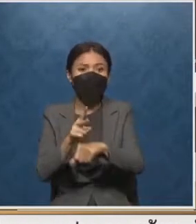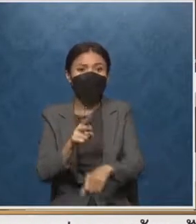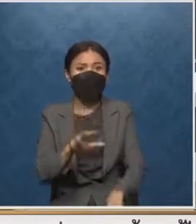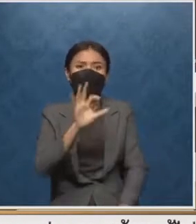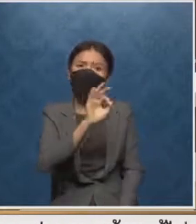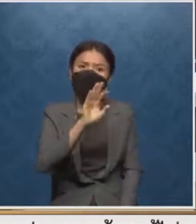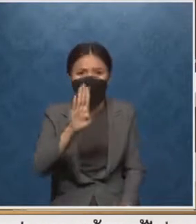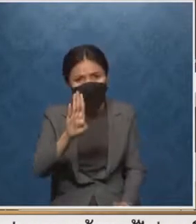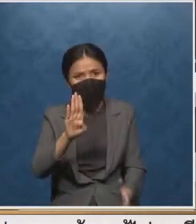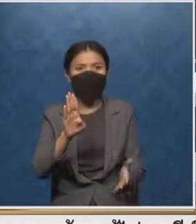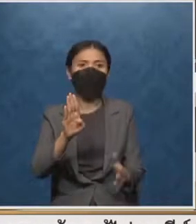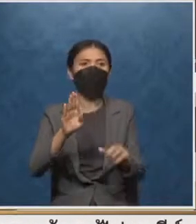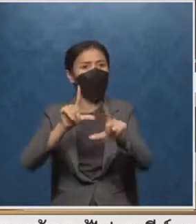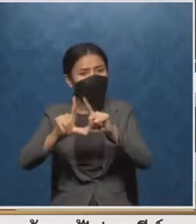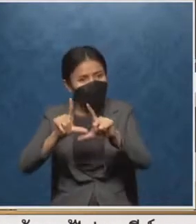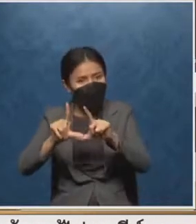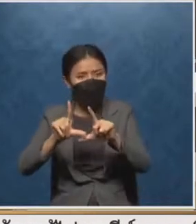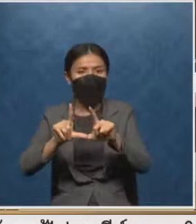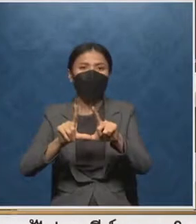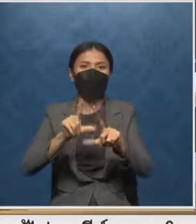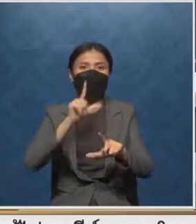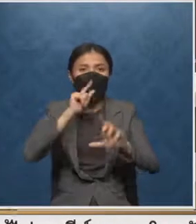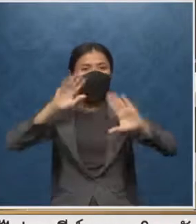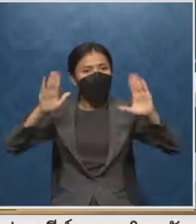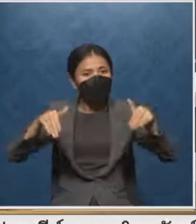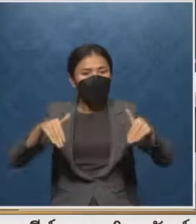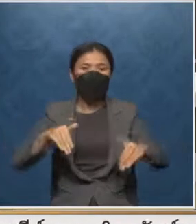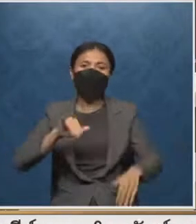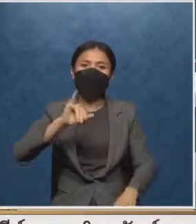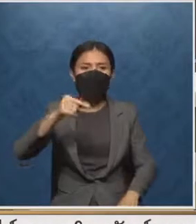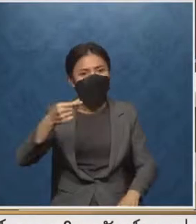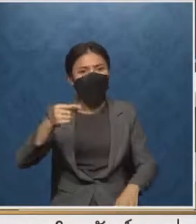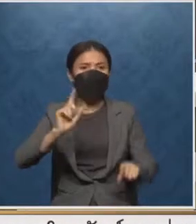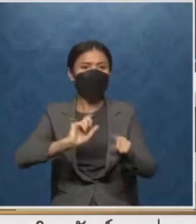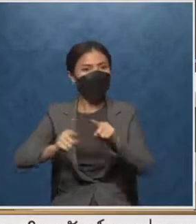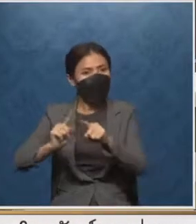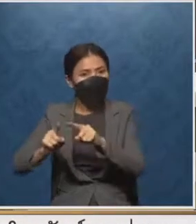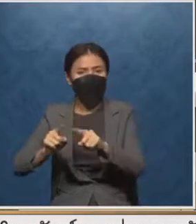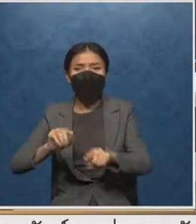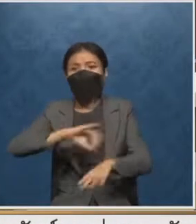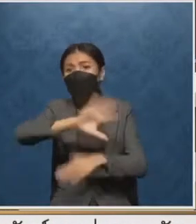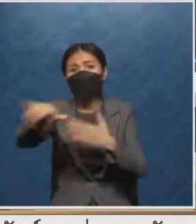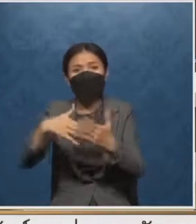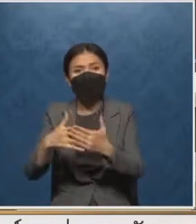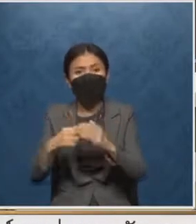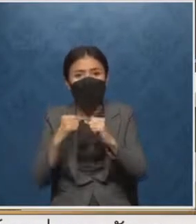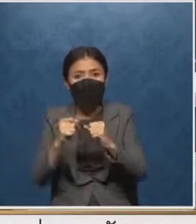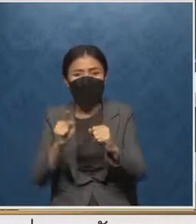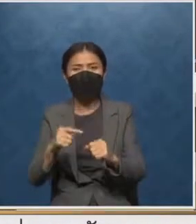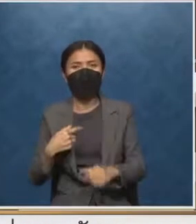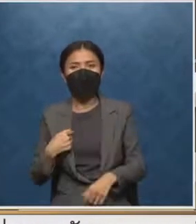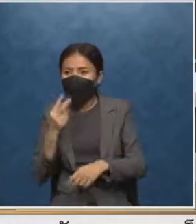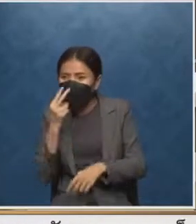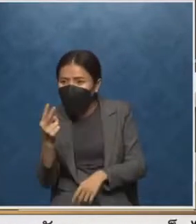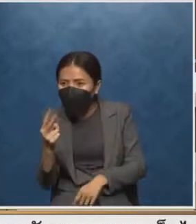Facebook ไม่ว่าจะเป็น LINE เป็น Twitter Instagram อะไรก็แล้วแต่ทุกคนพยายามจะนำเสนอสิ่งที่ตัวเองรับรู้รับท